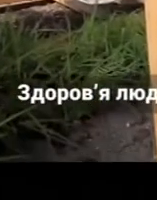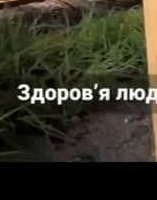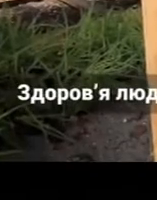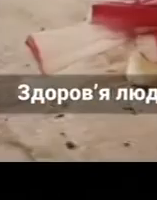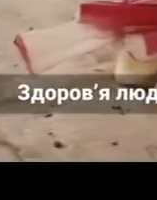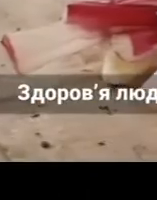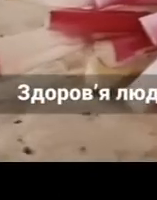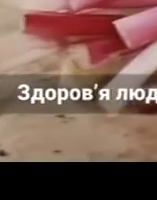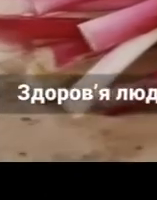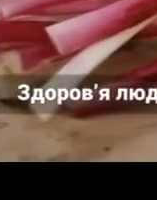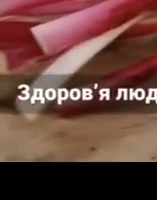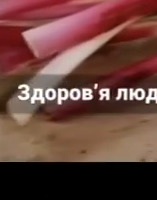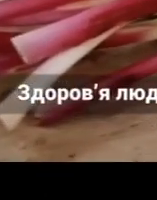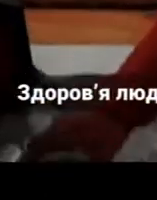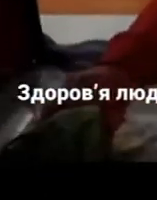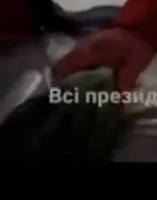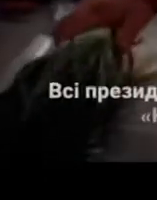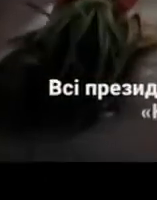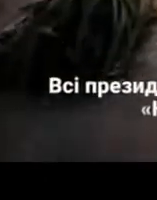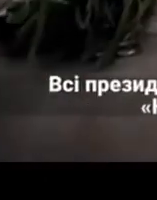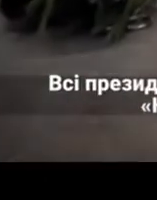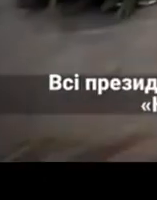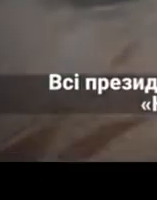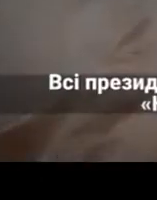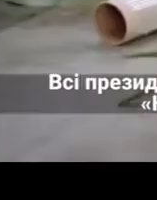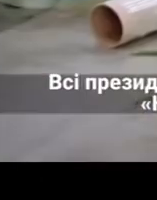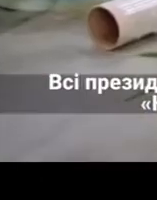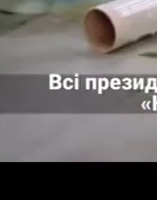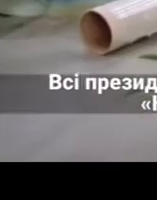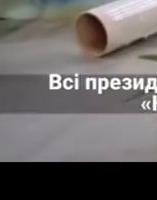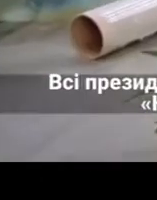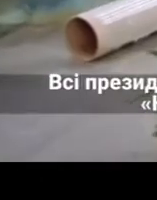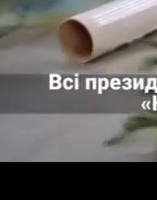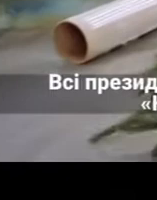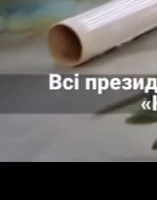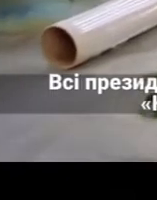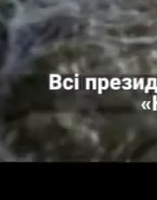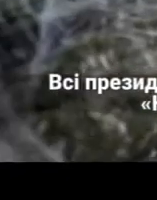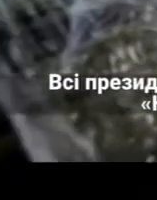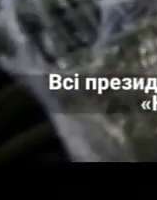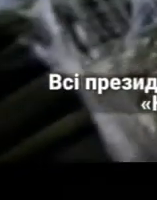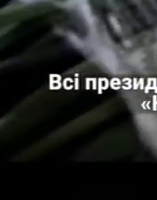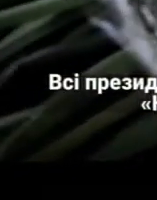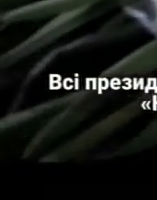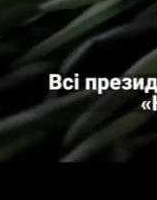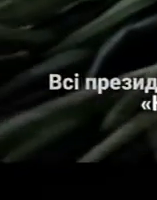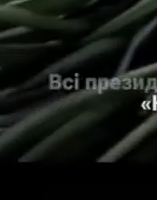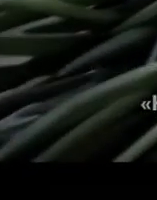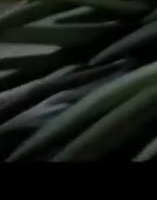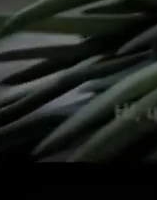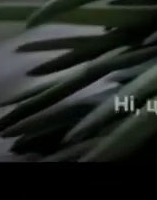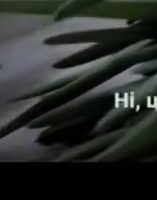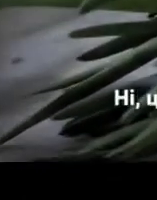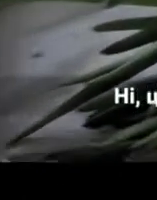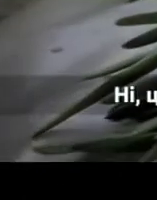мне дороже, чем бизнес, чем деньги. Все президенты, которые пришли в власть, они все говорили, нам надо здоровье